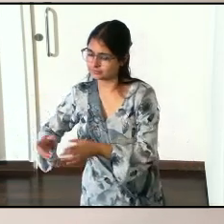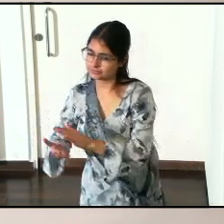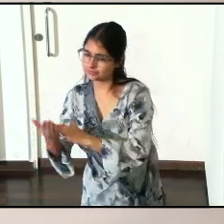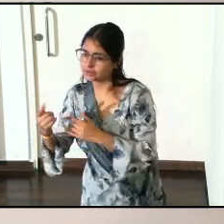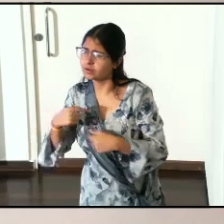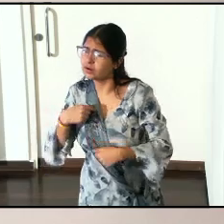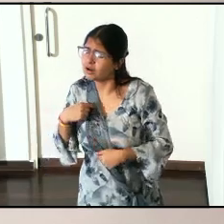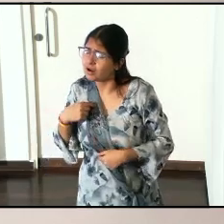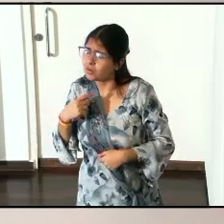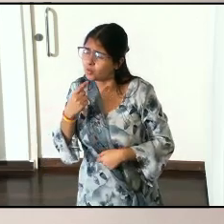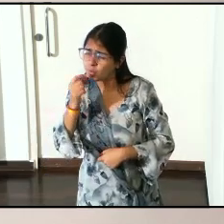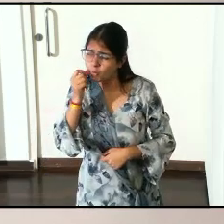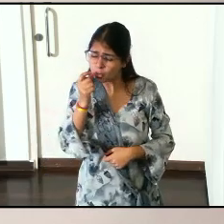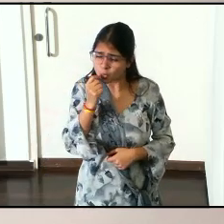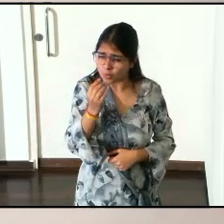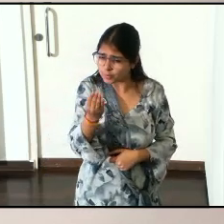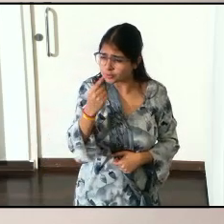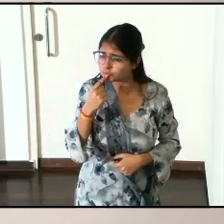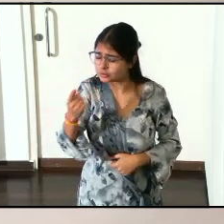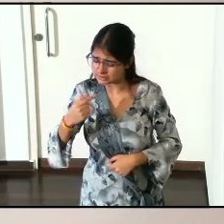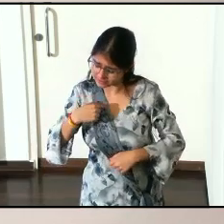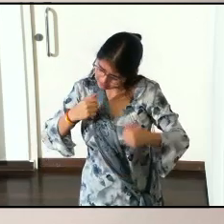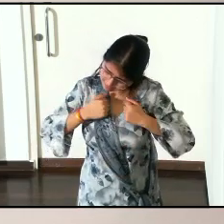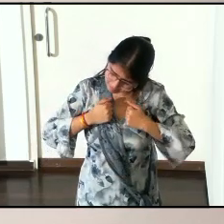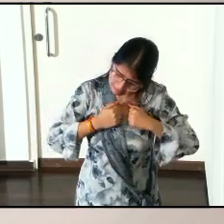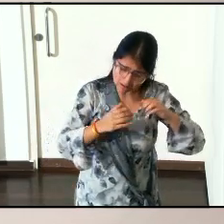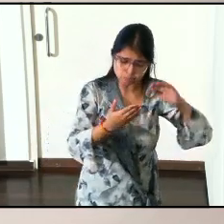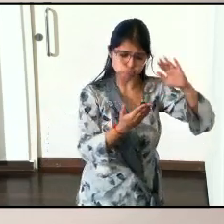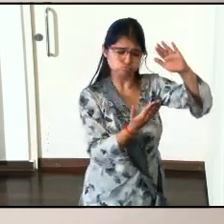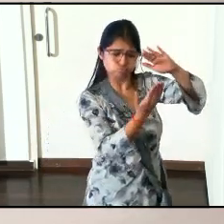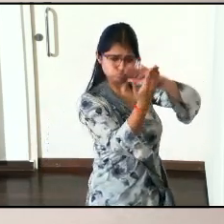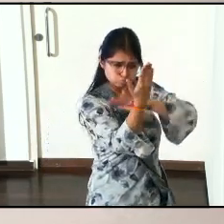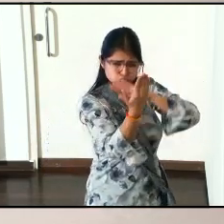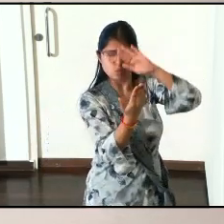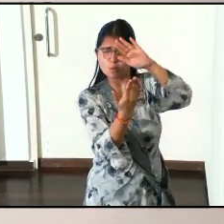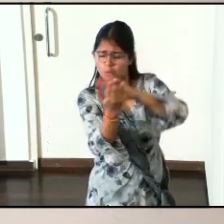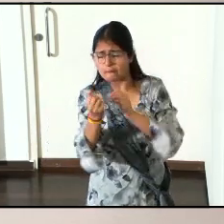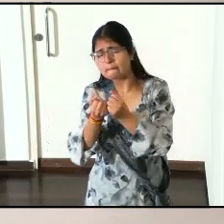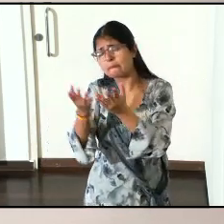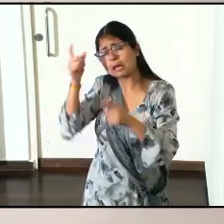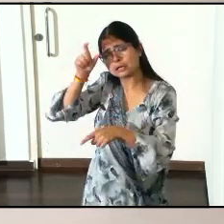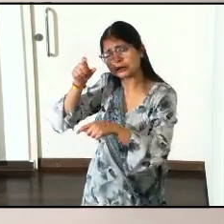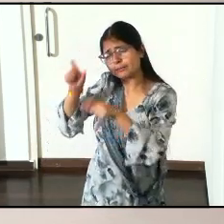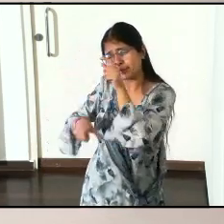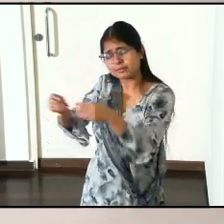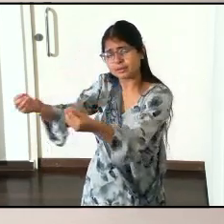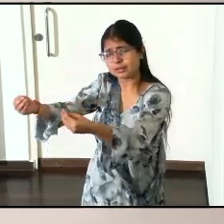इसके बहुत copies हमने frame किए हैं, बहुत लोगों के लिए किए हैं. Right?